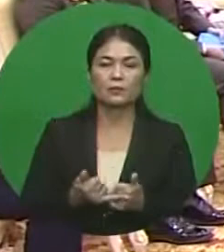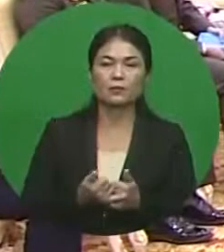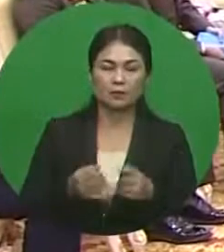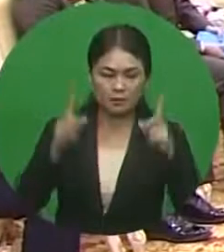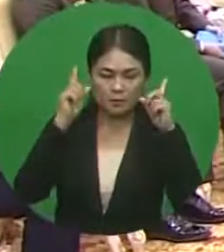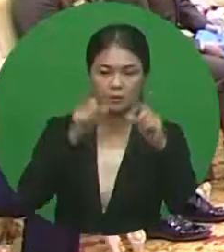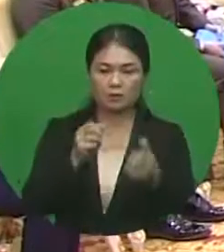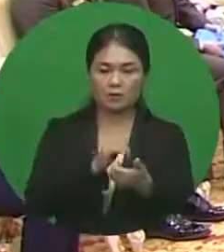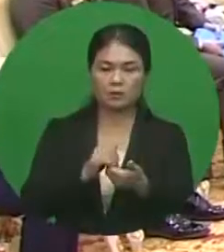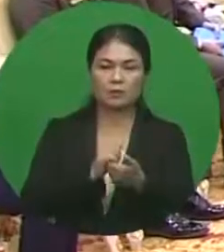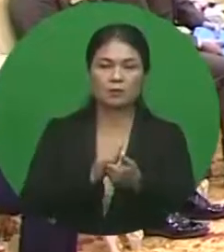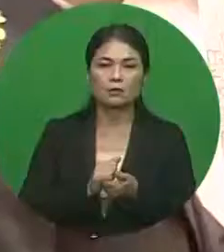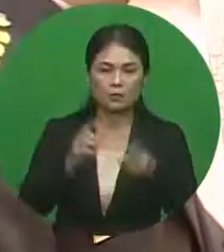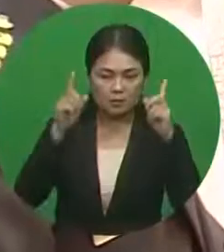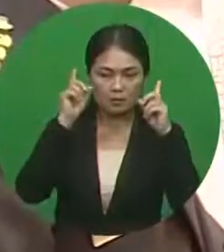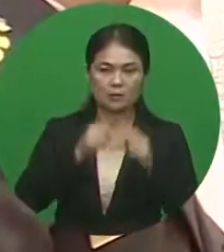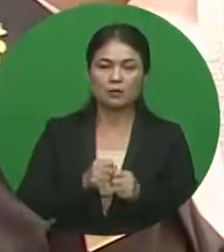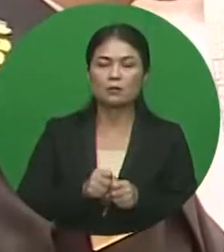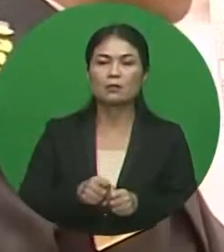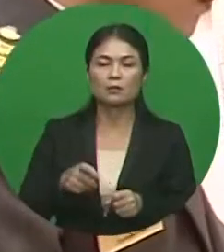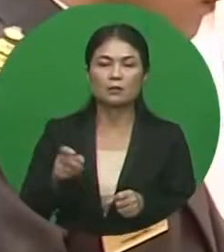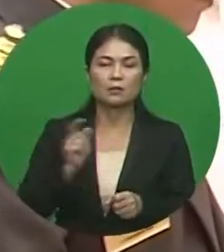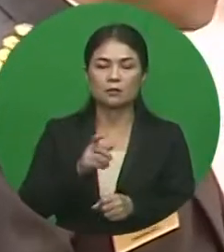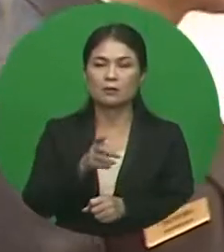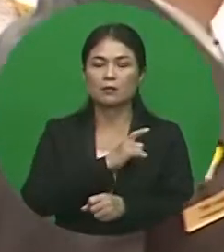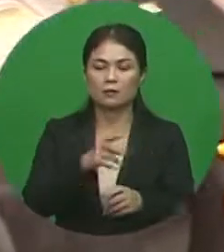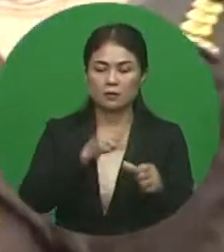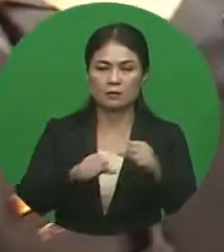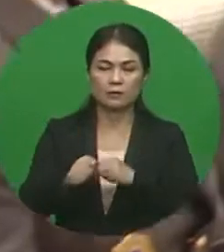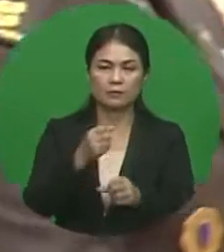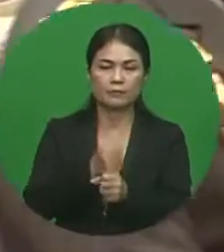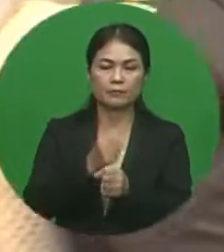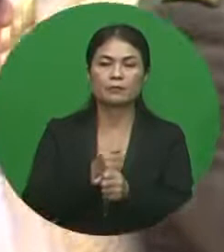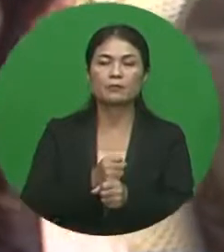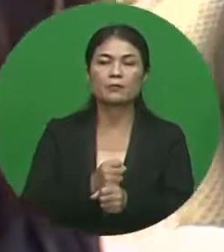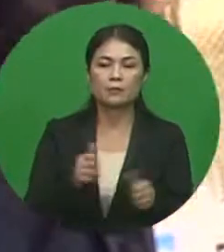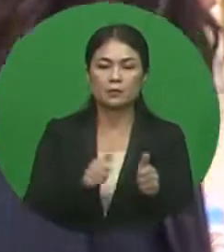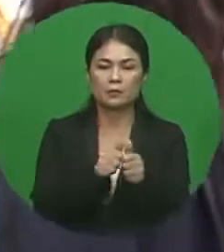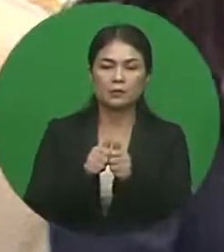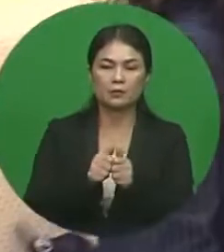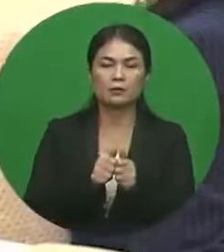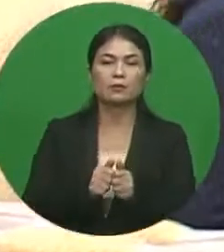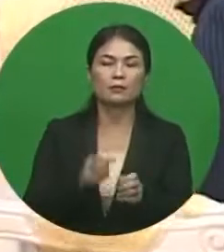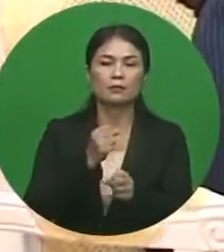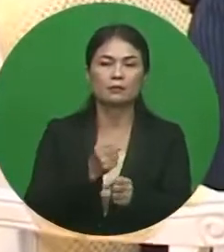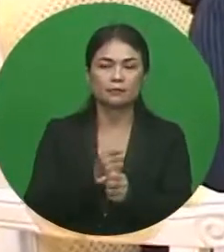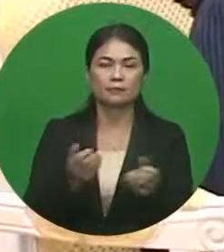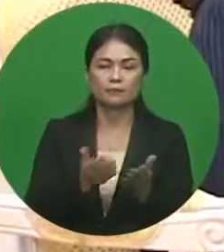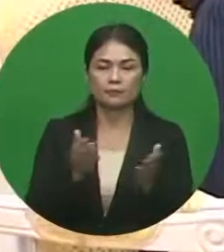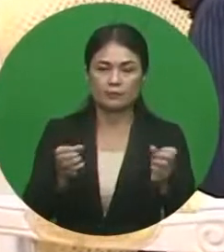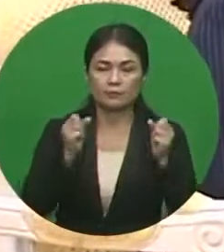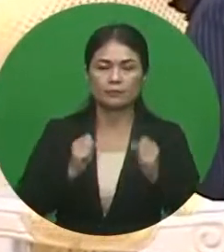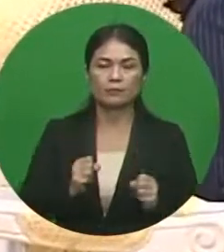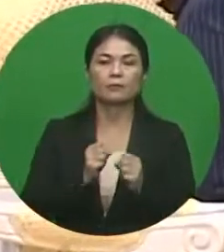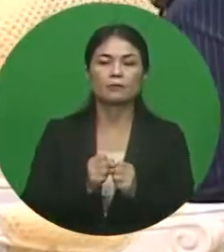ឯកឧត្តមរួមជាមួយនឹងឯកឧត្តមហ៊ុនម៉ាណែតនឹងបន្តធ្វើការជាមួយគ្នាដើម្បីធ្វើយ៉ាងណាពង្រឹងកិច្ច